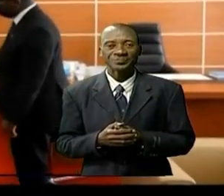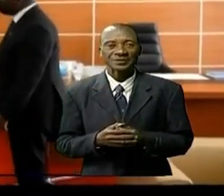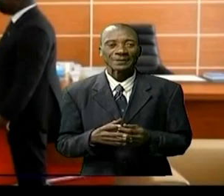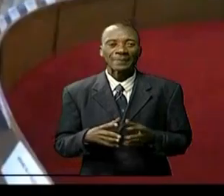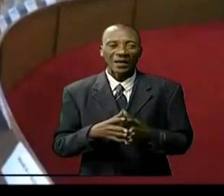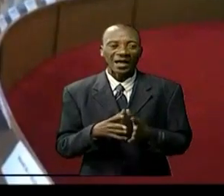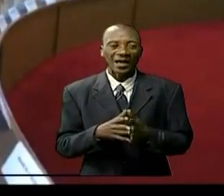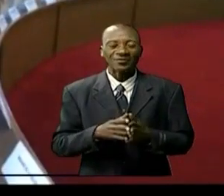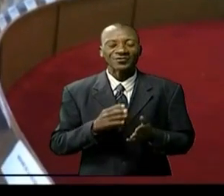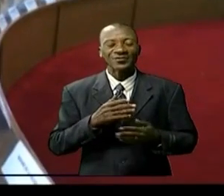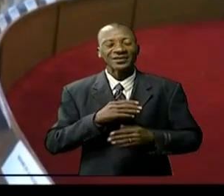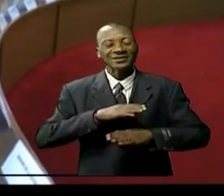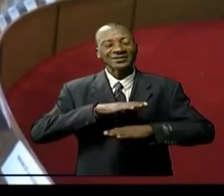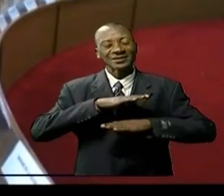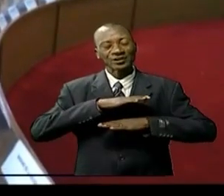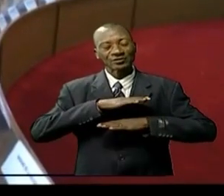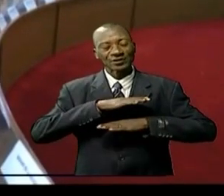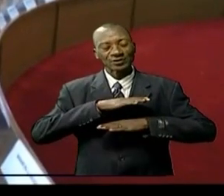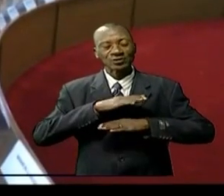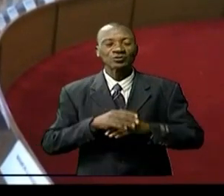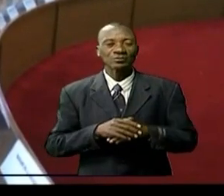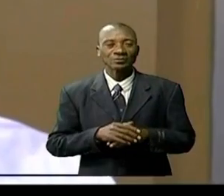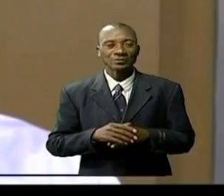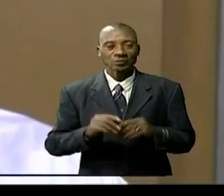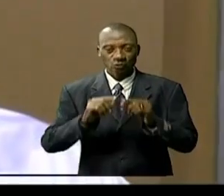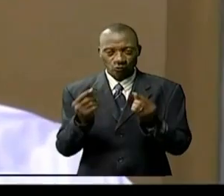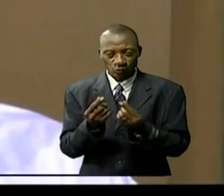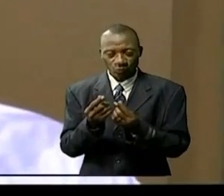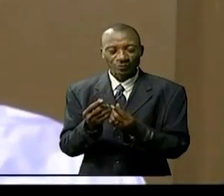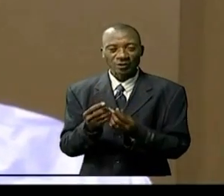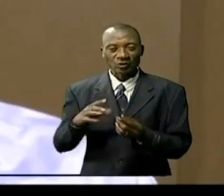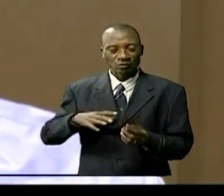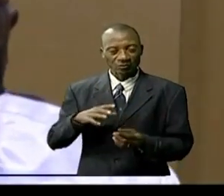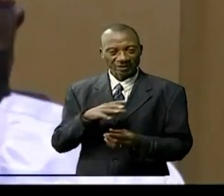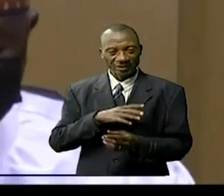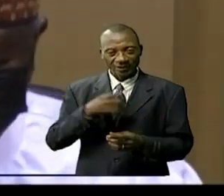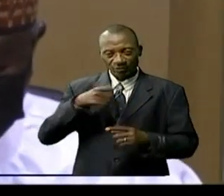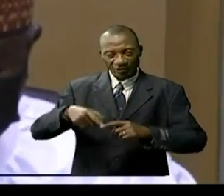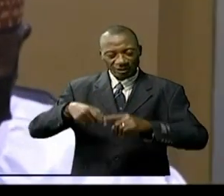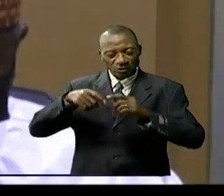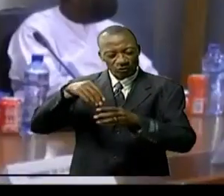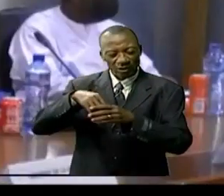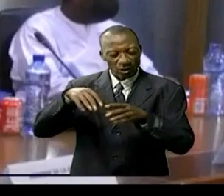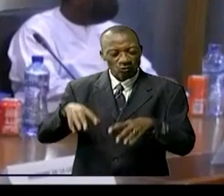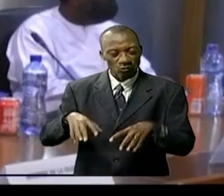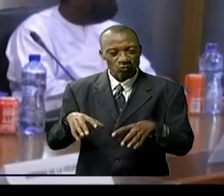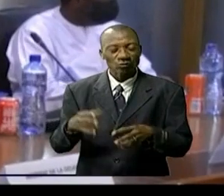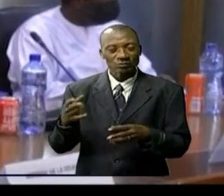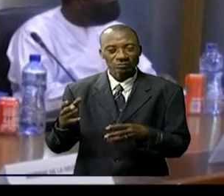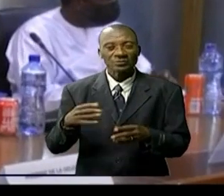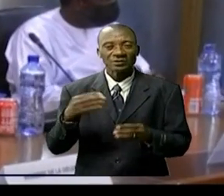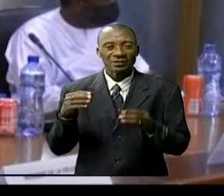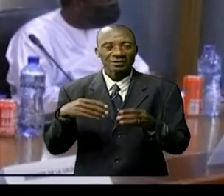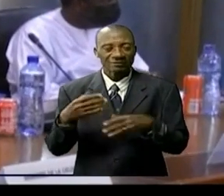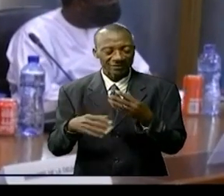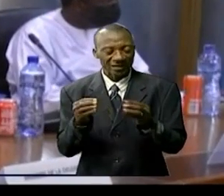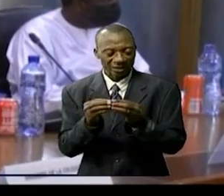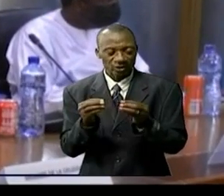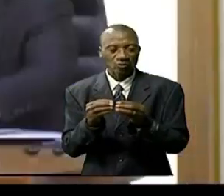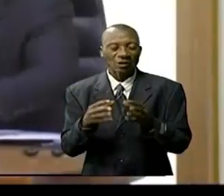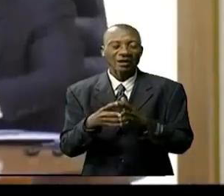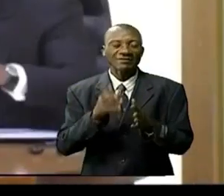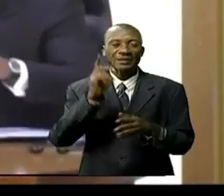qu'abdou à bari président du comité des sanctions sur la république démocratique du congo est sortie de la réunion qu'il a eue avec les premiers ministres